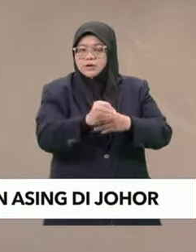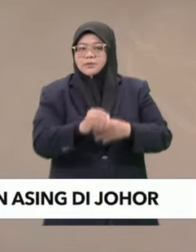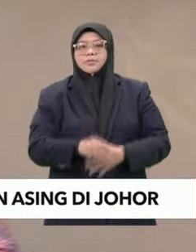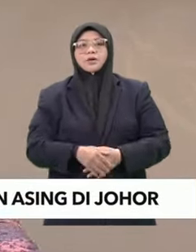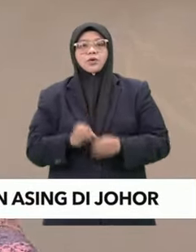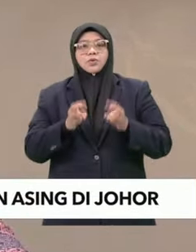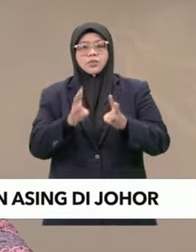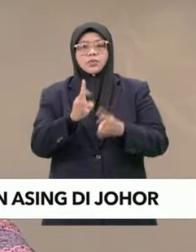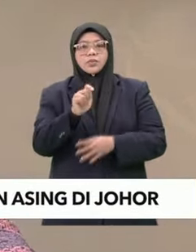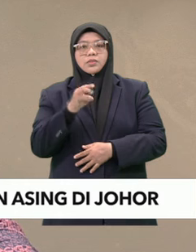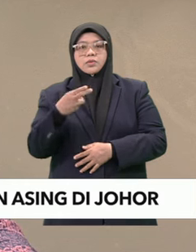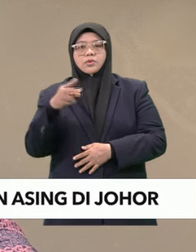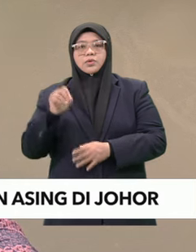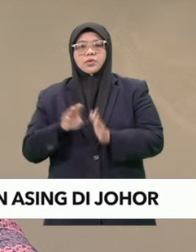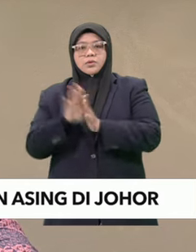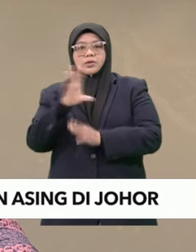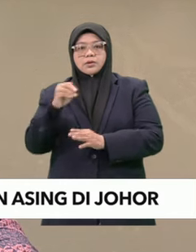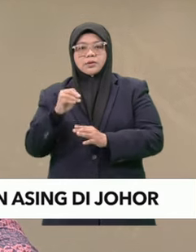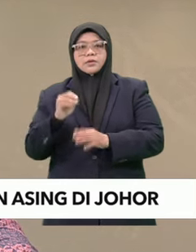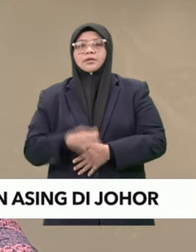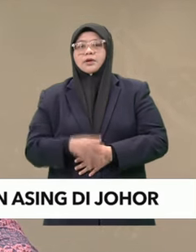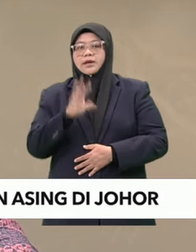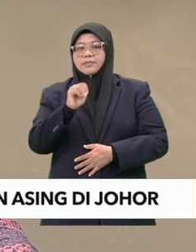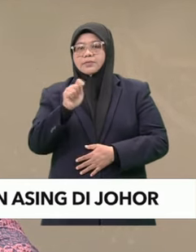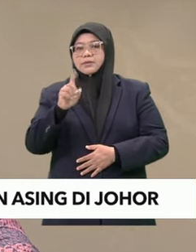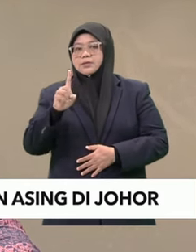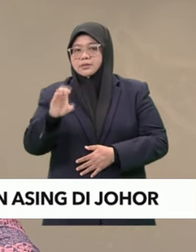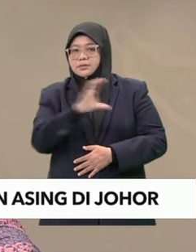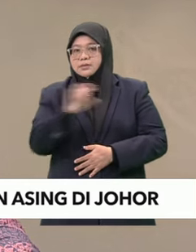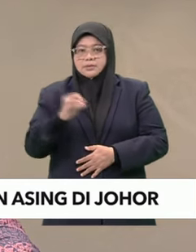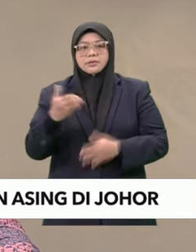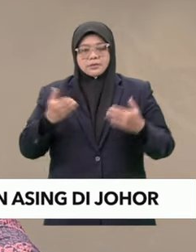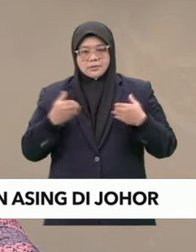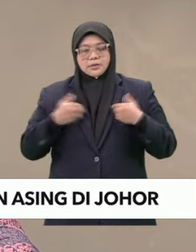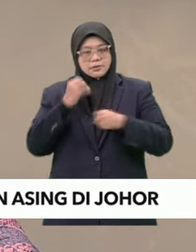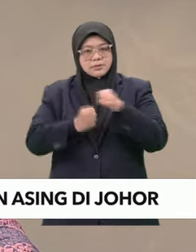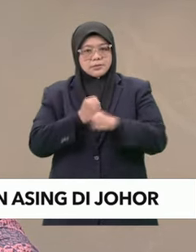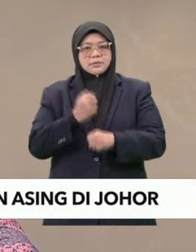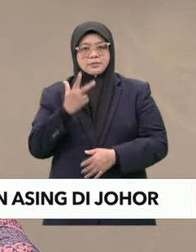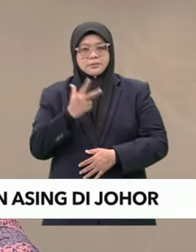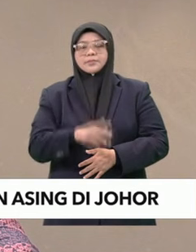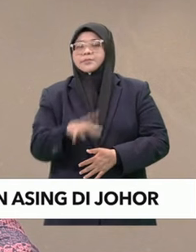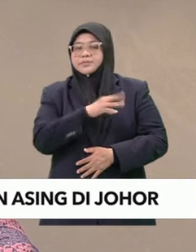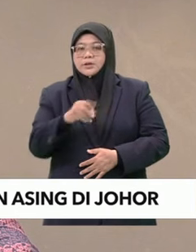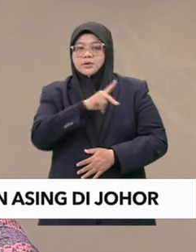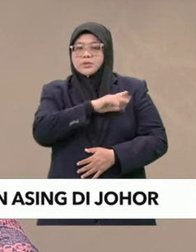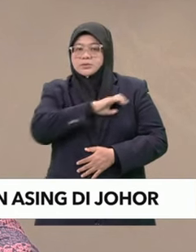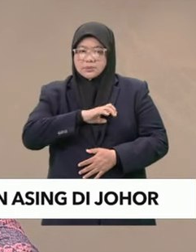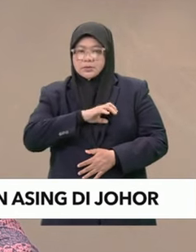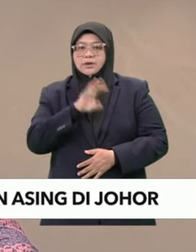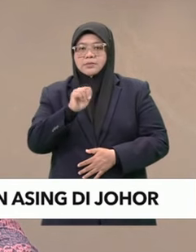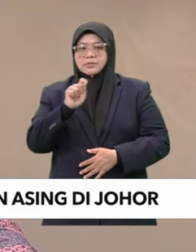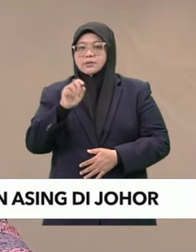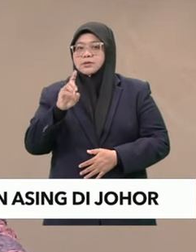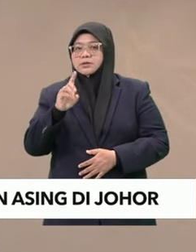to Growth oleh Perbadanan Pembangunan Teknologi Malaysia MTDC yang memasuki tahun ketiga. Ketua Pegawai Eksekutif